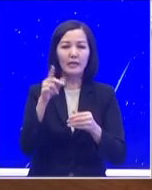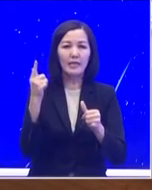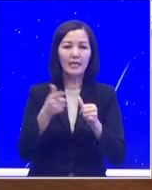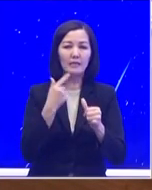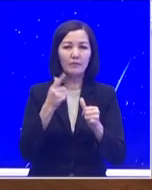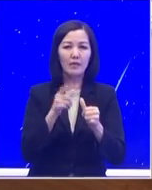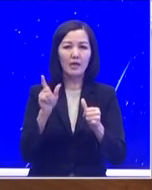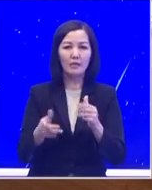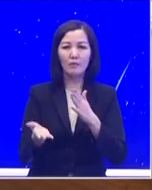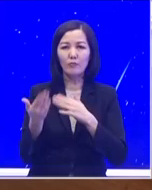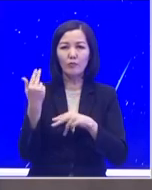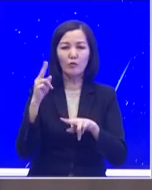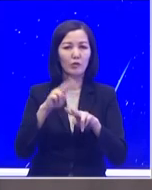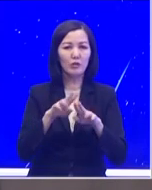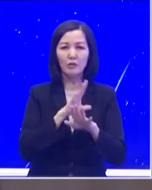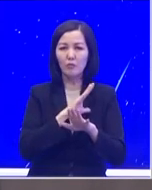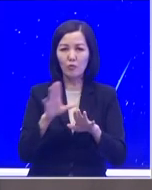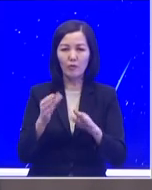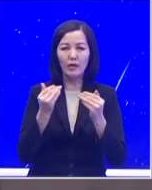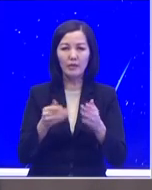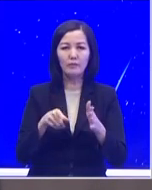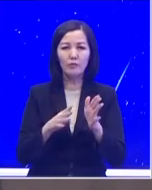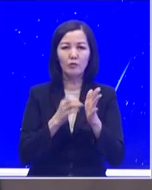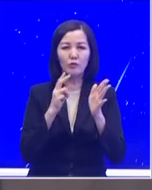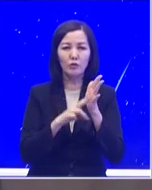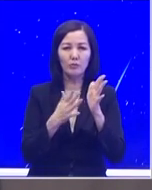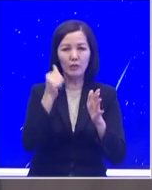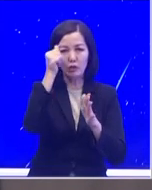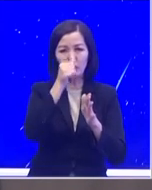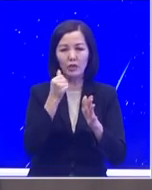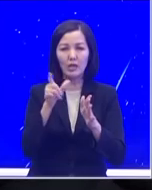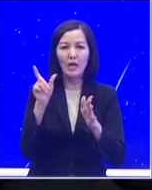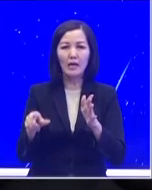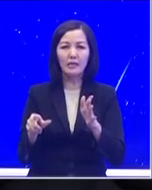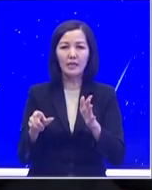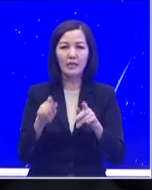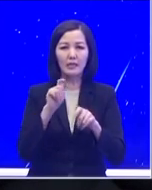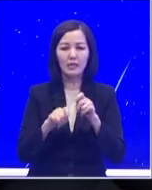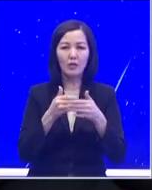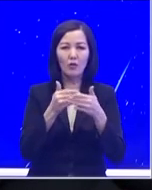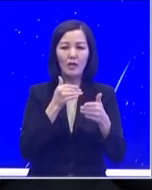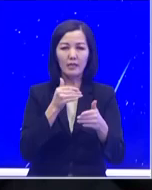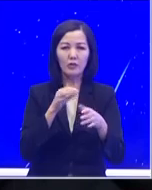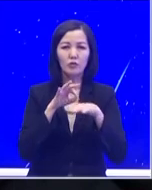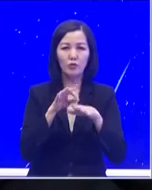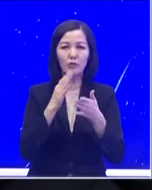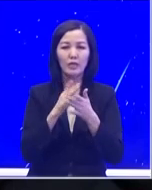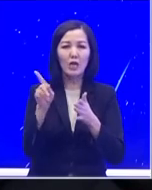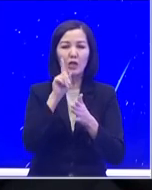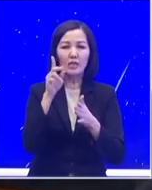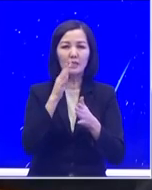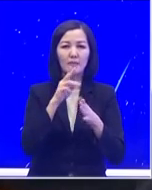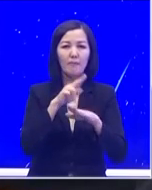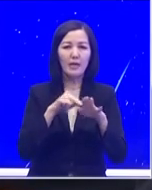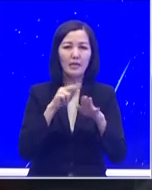азамат бұрын соңды істі болмаған. Қазір 1975 жылы туған азаматқа қатысты сотқа дейінгі тергеу амалдары жүріп жатыр.